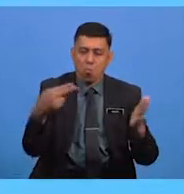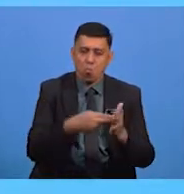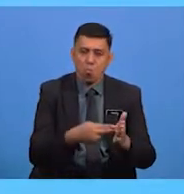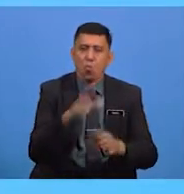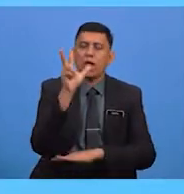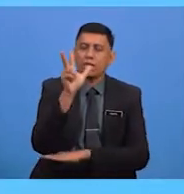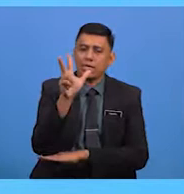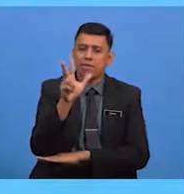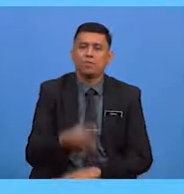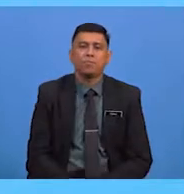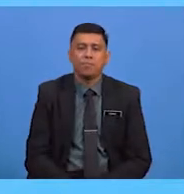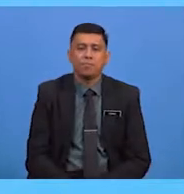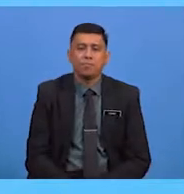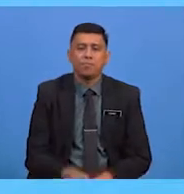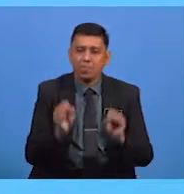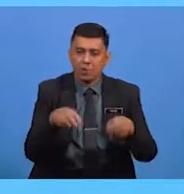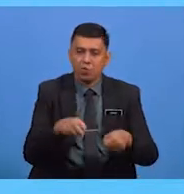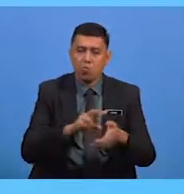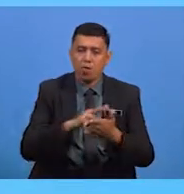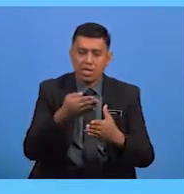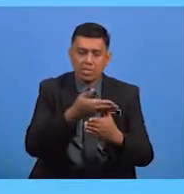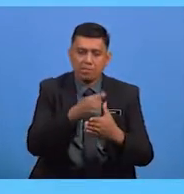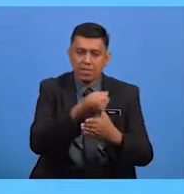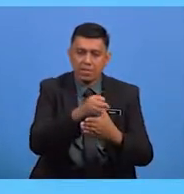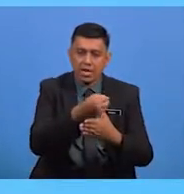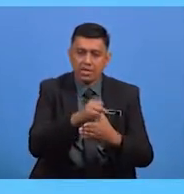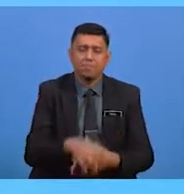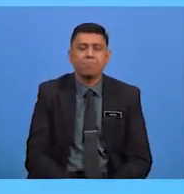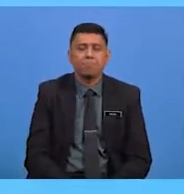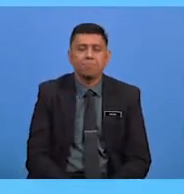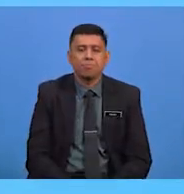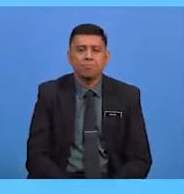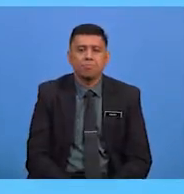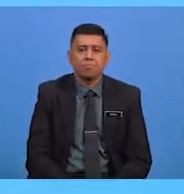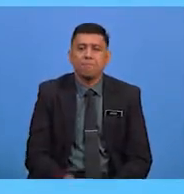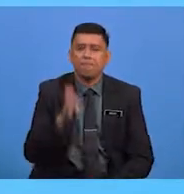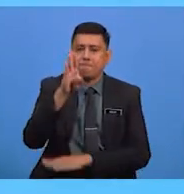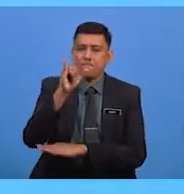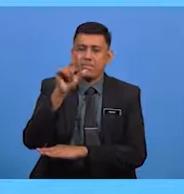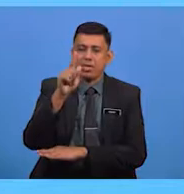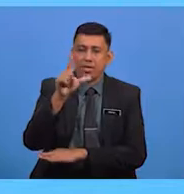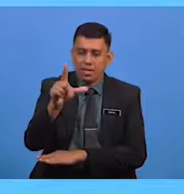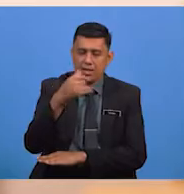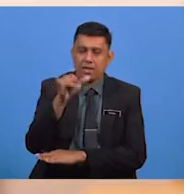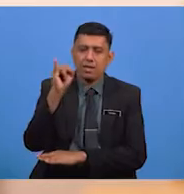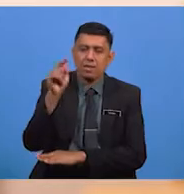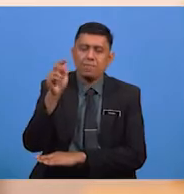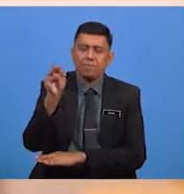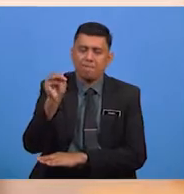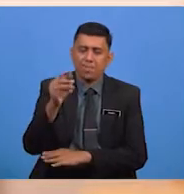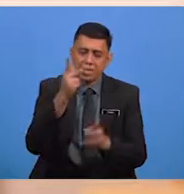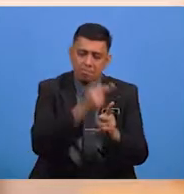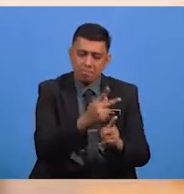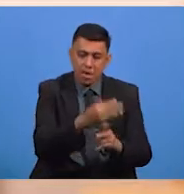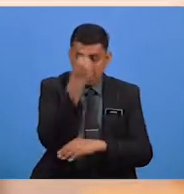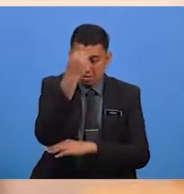Dan ketiga, pembeli ubah sementara. Pembeli ubah bill item akan menyimpan maklumat